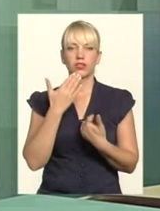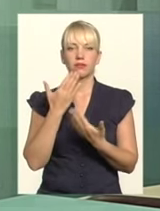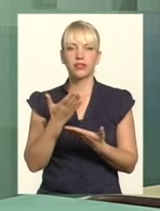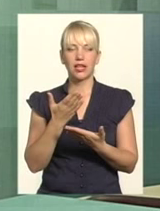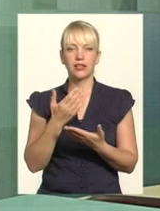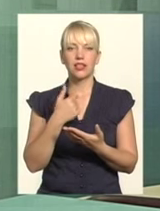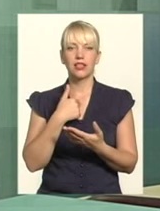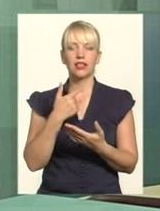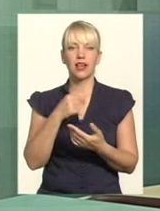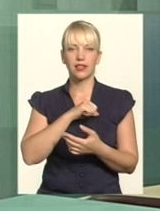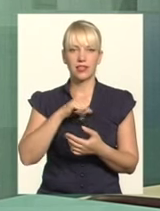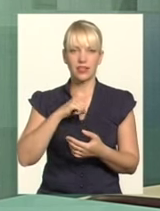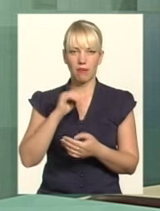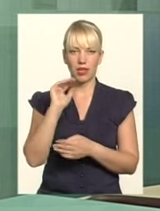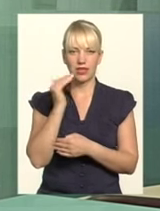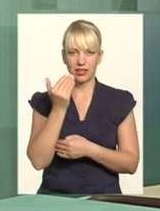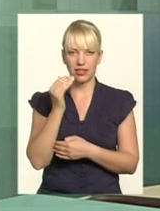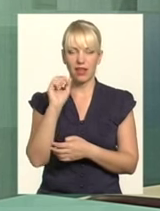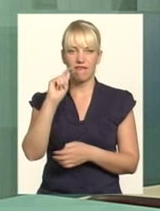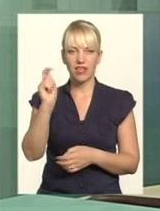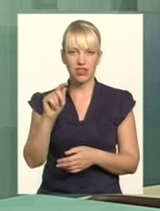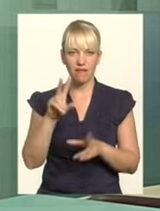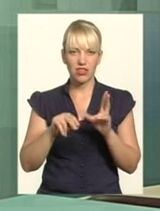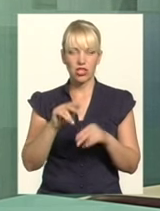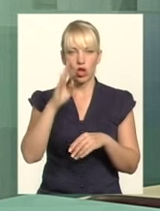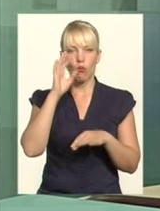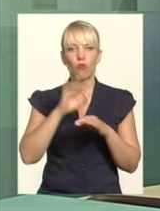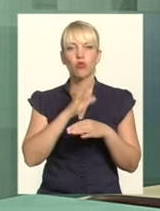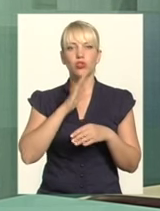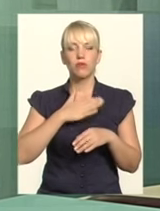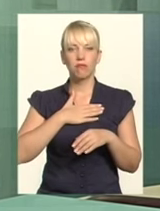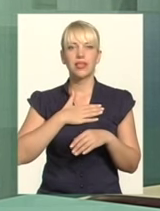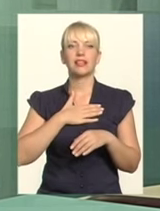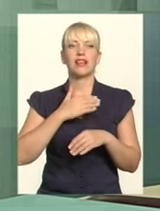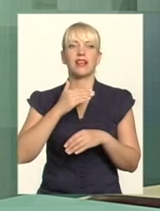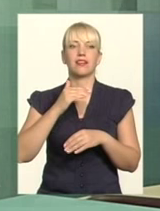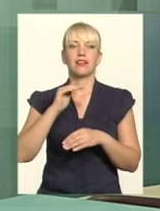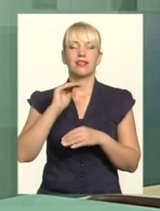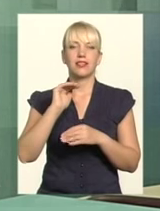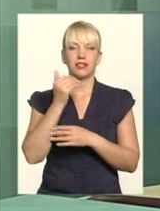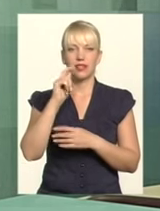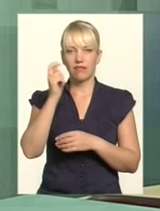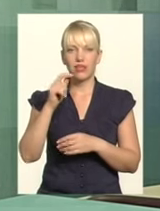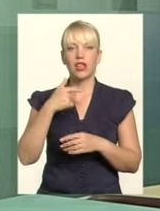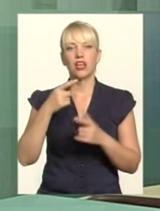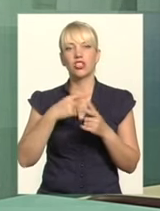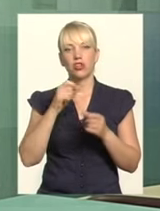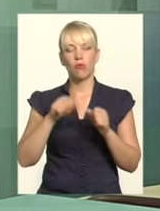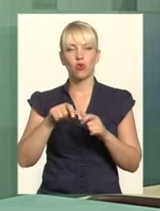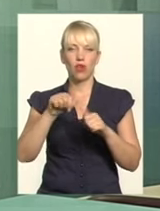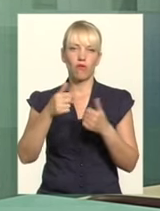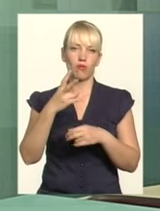сама дитина війни і чоловік дитина війни. То я хочу спитати, чи можна оформити на чоловіка, так як він дитина